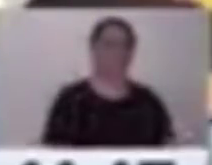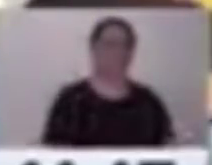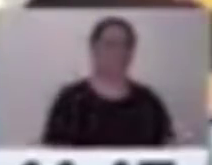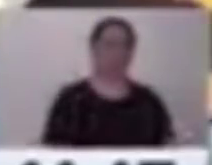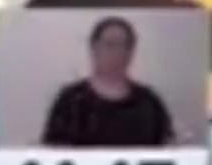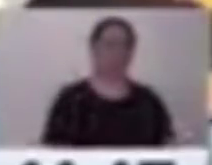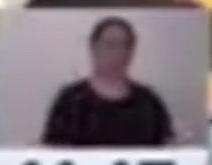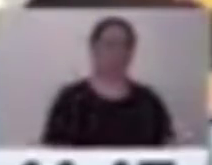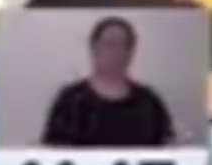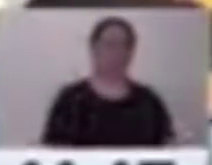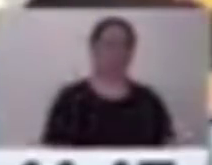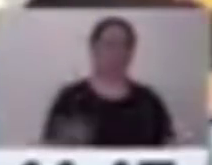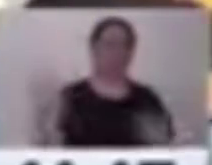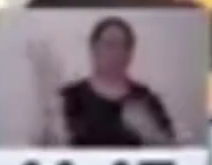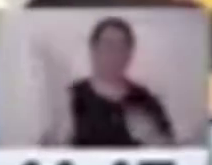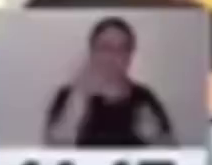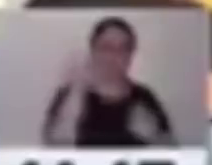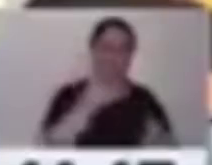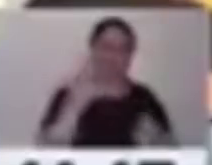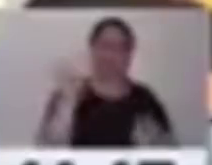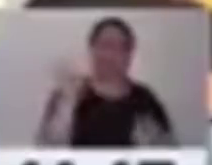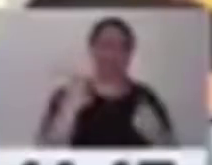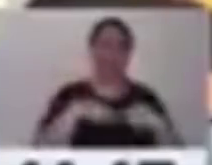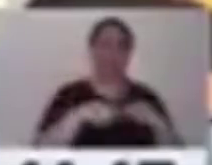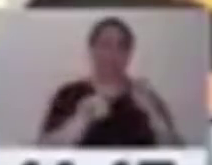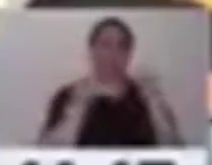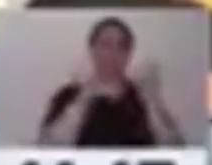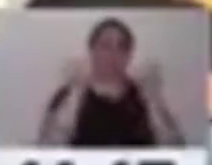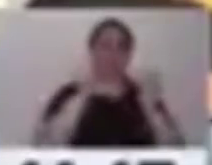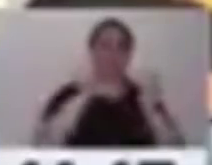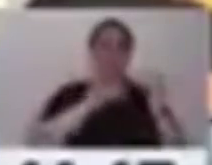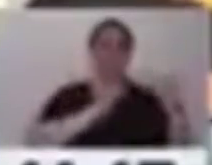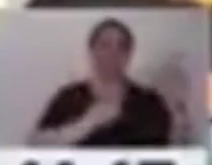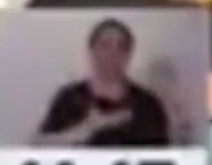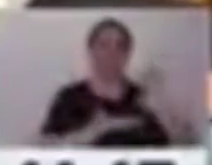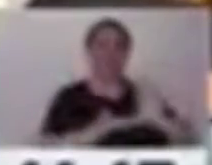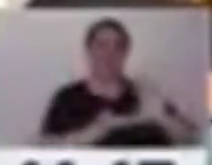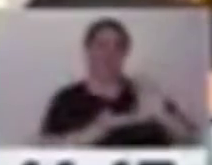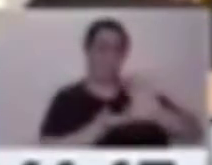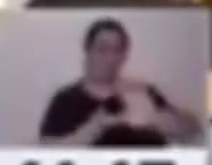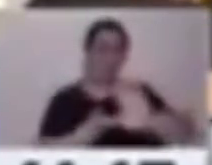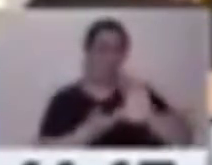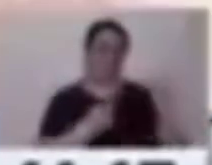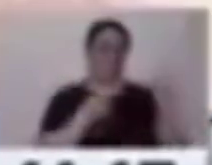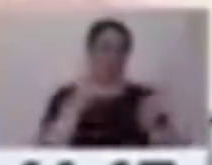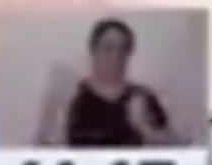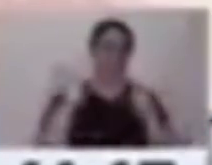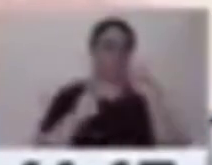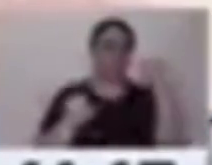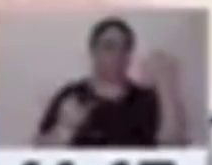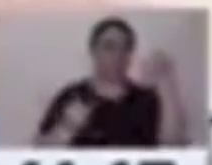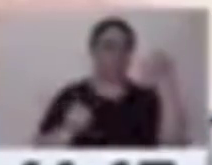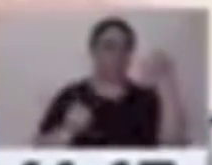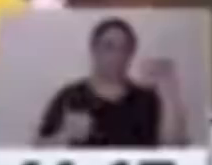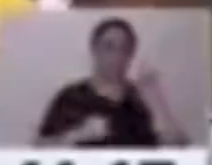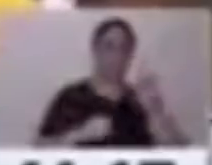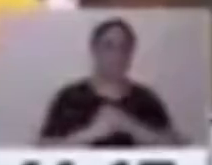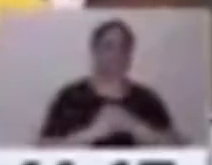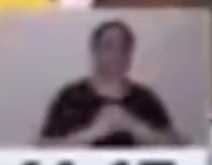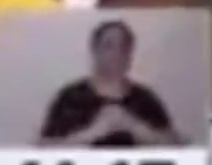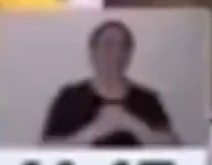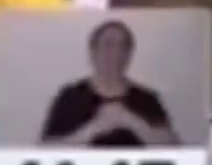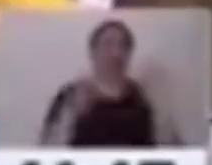4Ps. Nais ko rin ibahagi po sa ating mga taga-subaybay na ang NCIP po